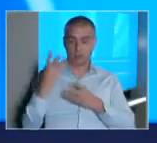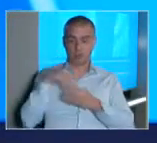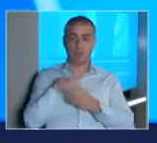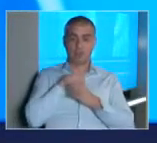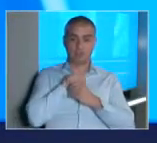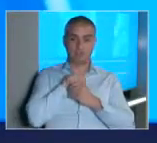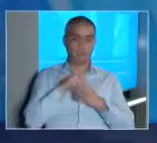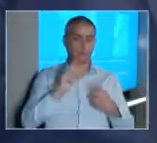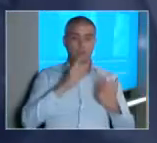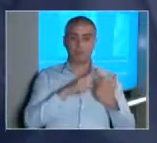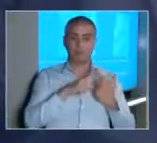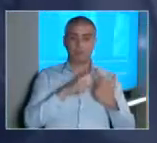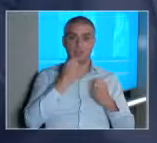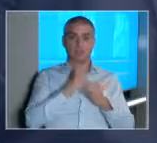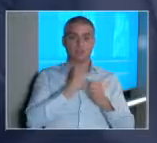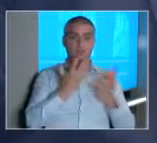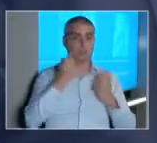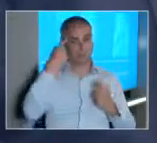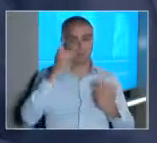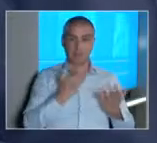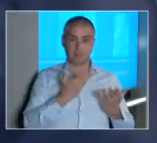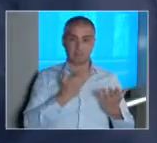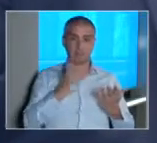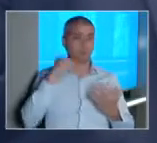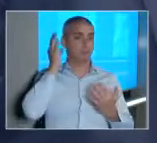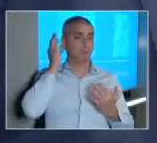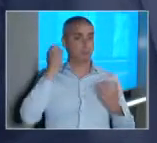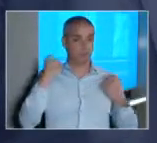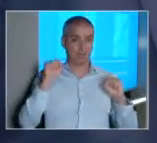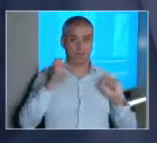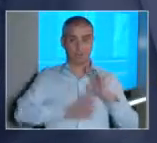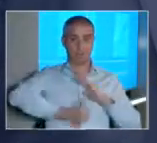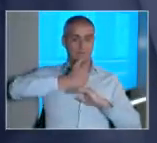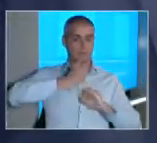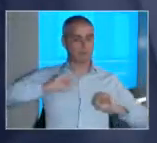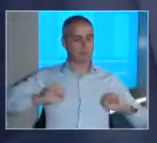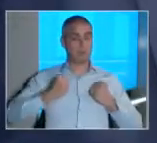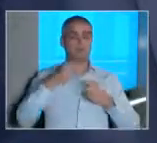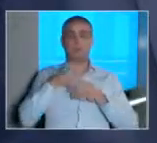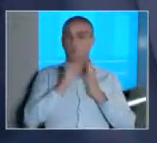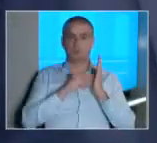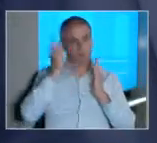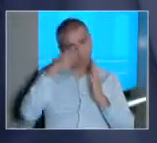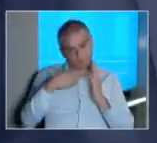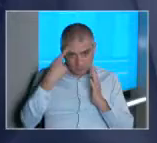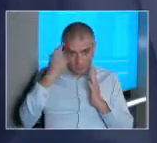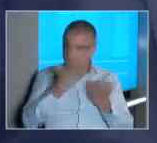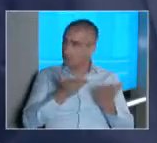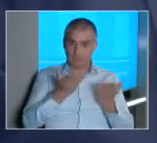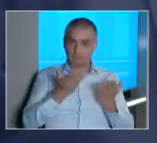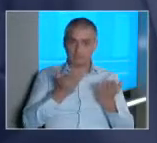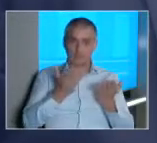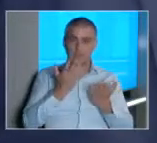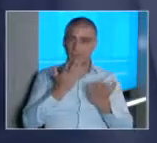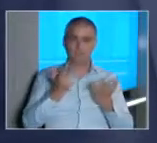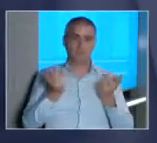אותו. השני, הם עשו איזה גימיק סטארט-אפ, שתהיה אישה חילונית, מנהיגה דינמית ברשימה, אבל הם לא הבינו שהסטארט-אפ הזה קם